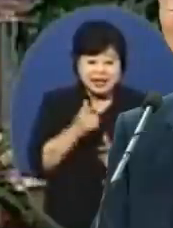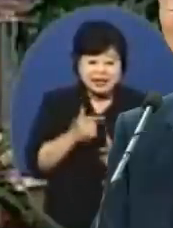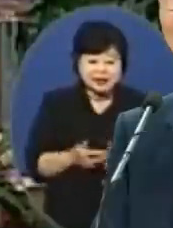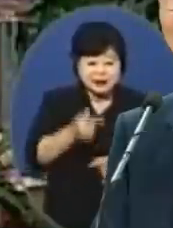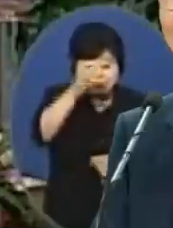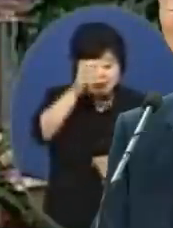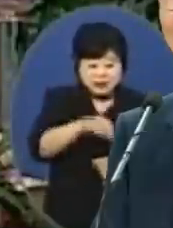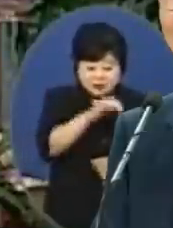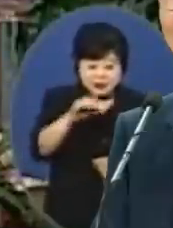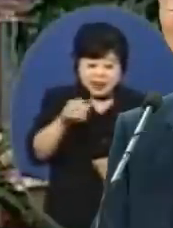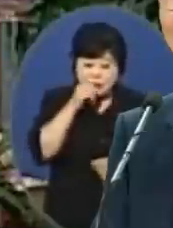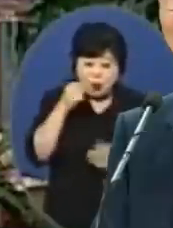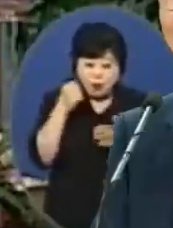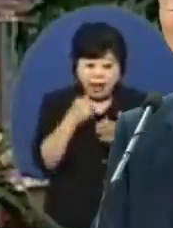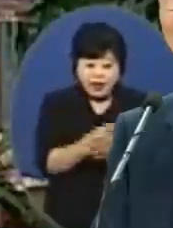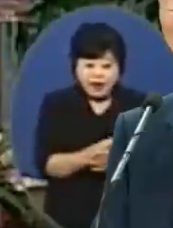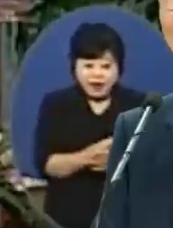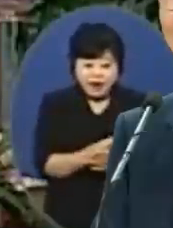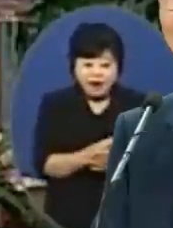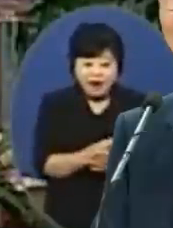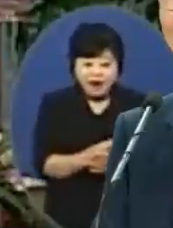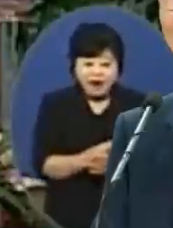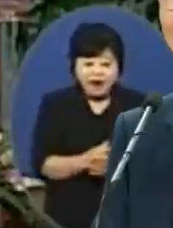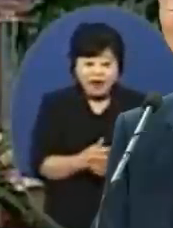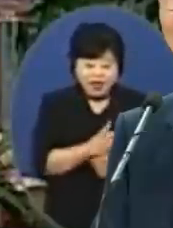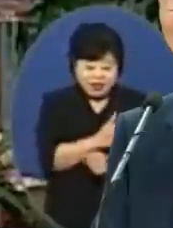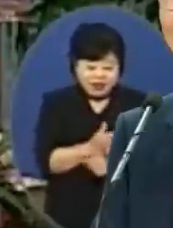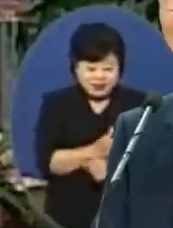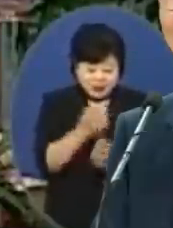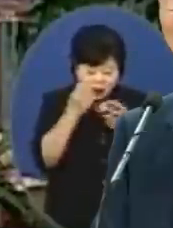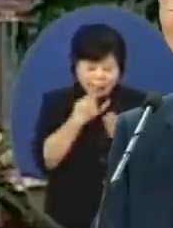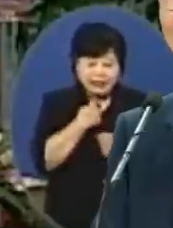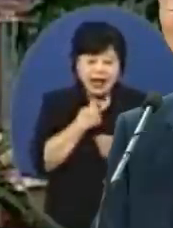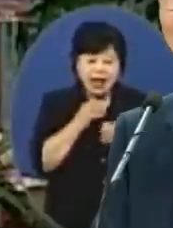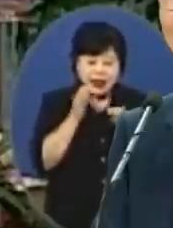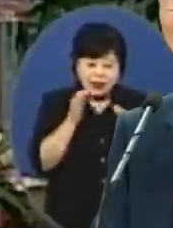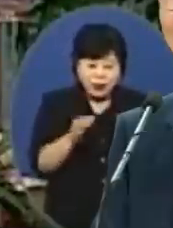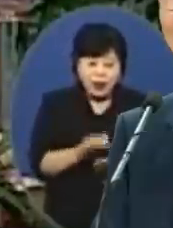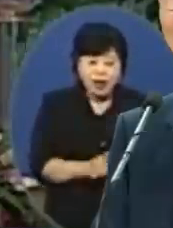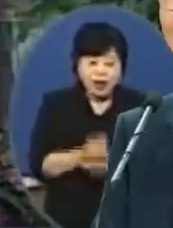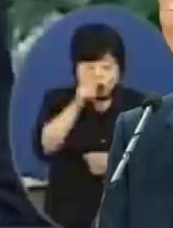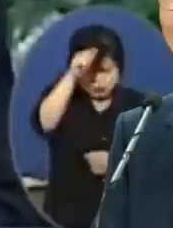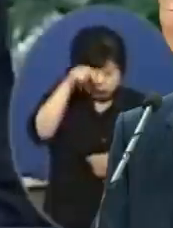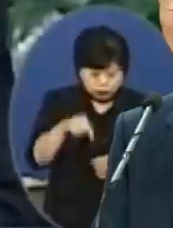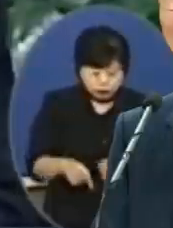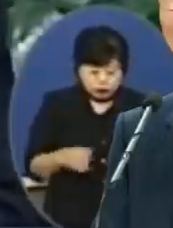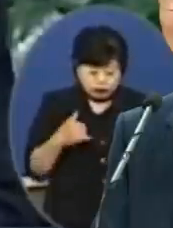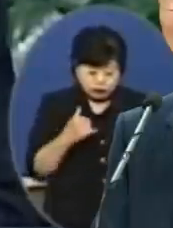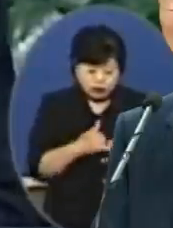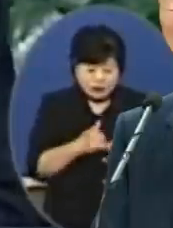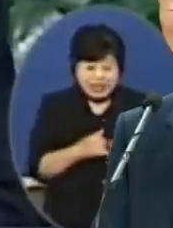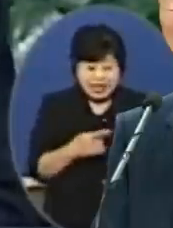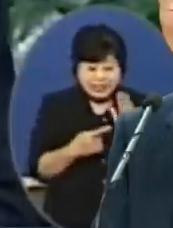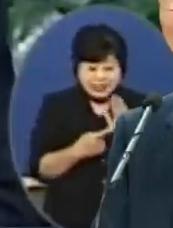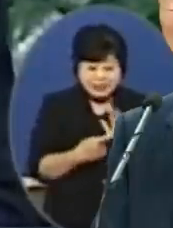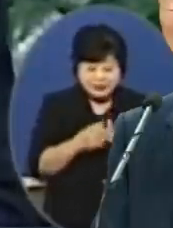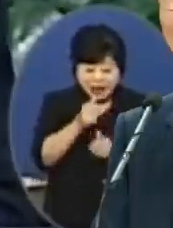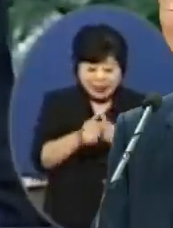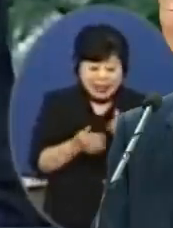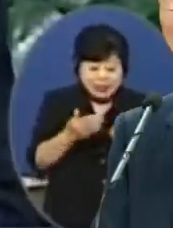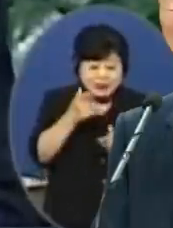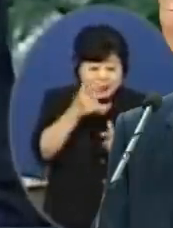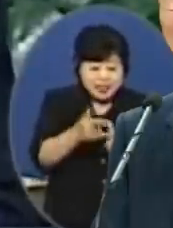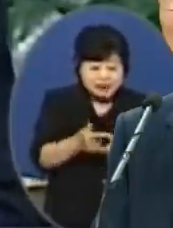예수님이 십자가에 못 박혀 6시간 고난당할 동안에 우주적인 전쟁이 벌어진 것입니다.